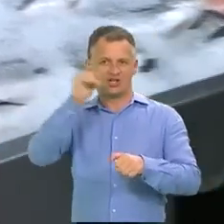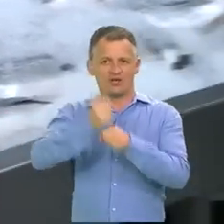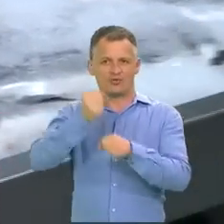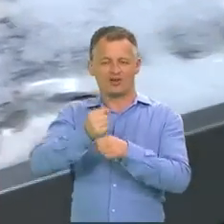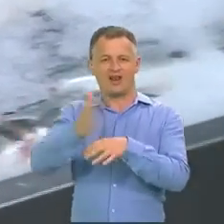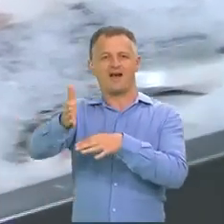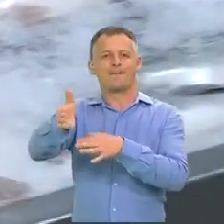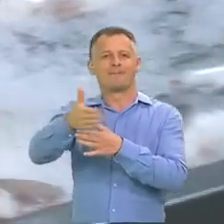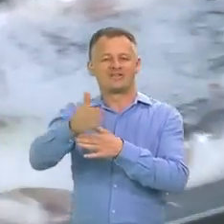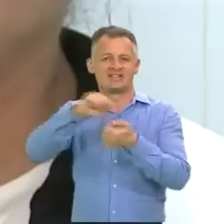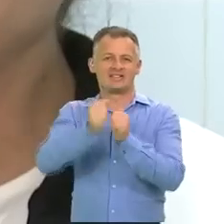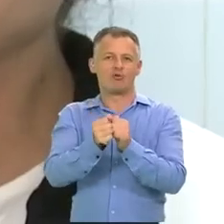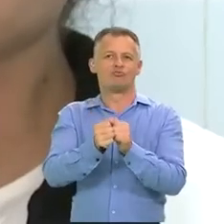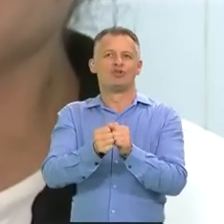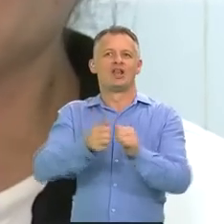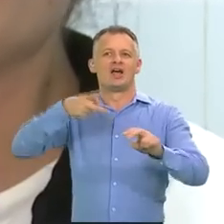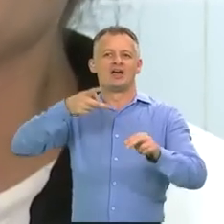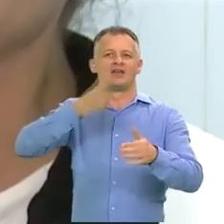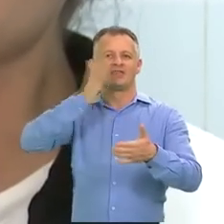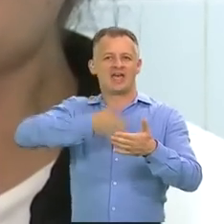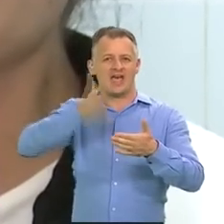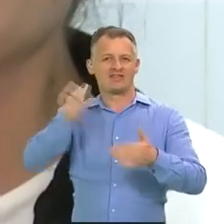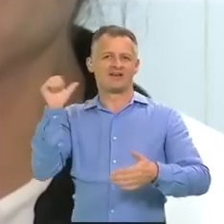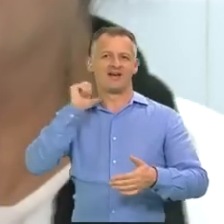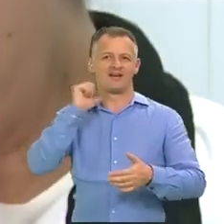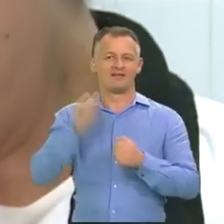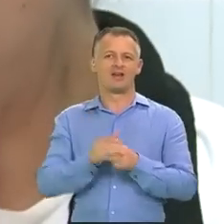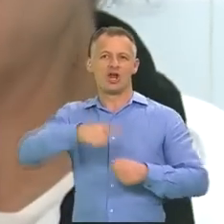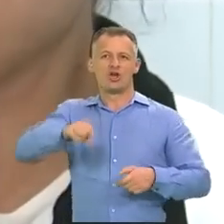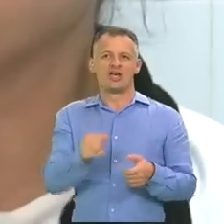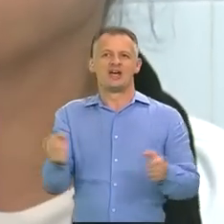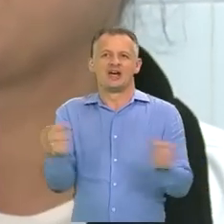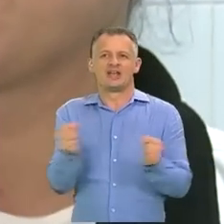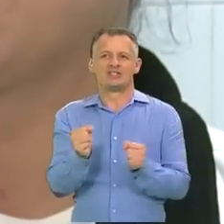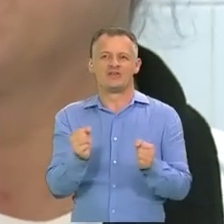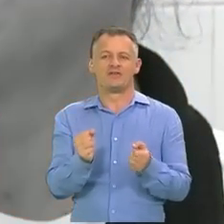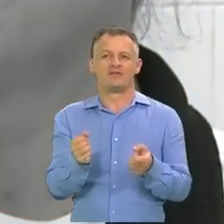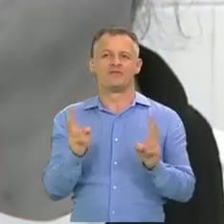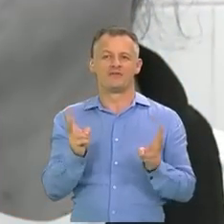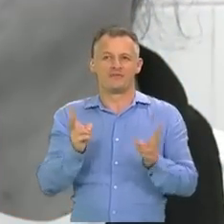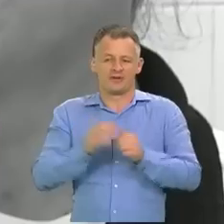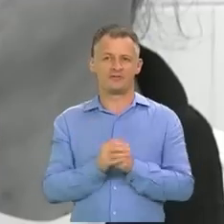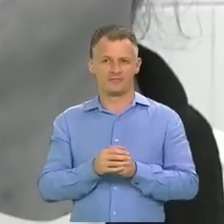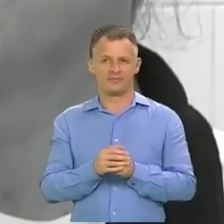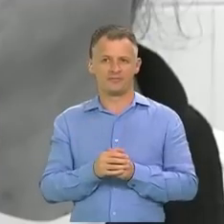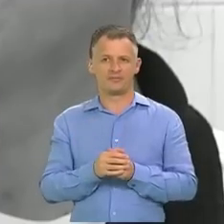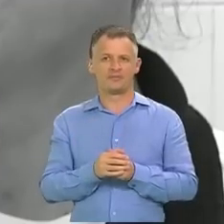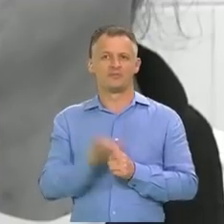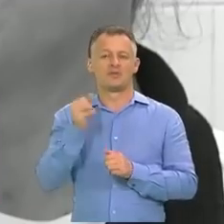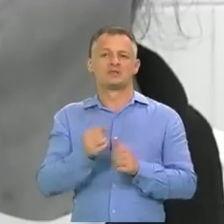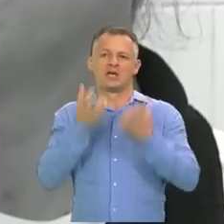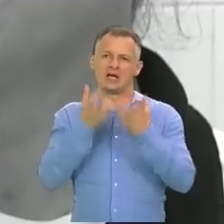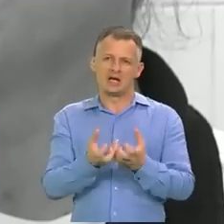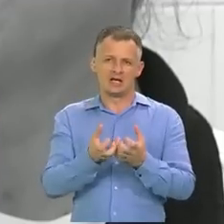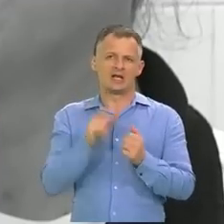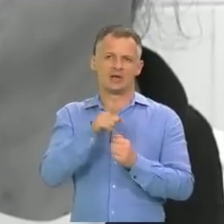la pescărie sau măcelărie. E foarte bine, la noi e rece, frig, ca dovadă că stau cu vesta pe mine. Este foarte greu, dar ne-am